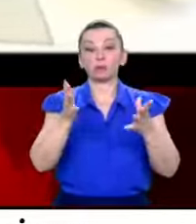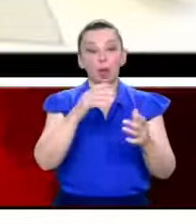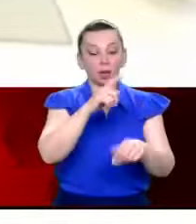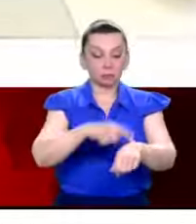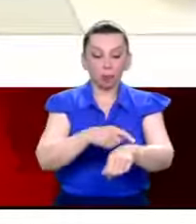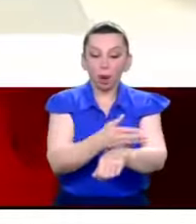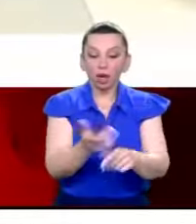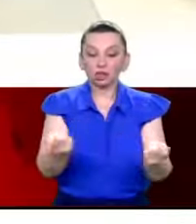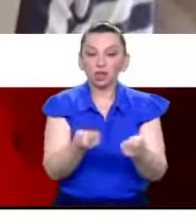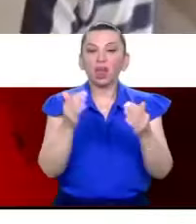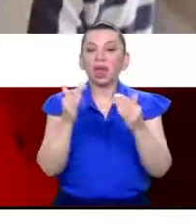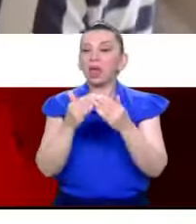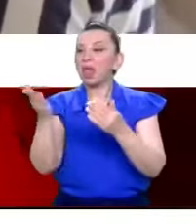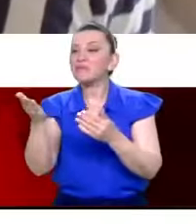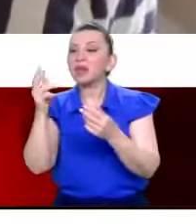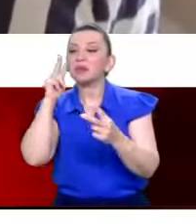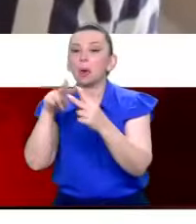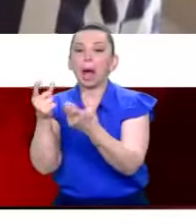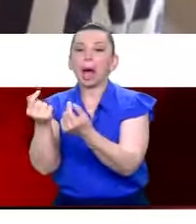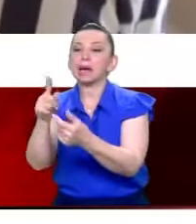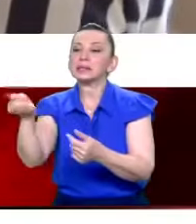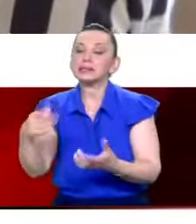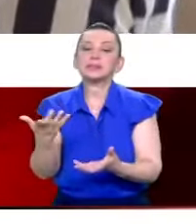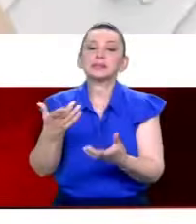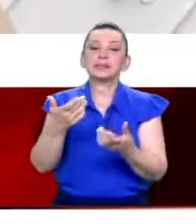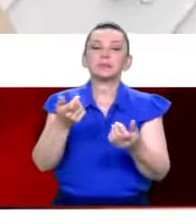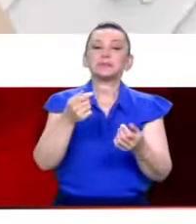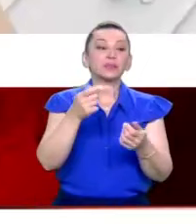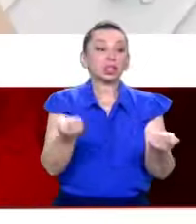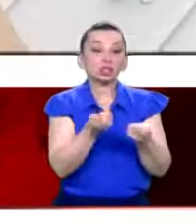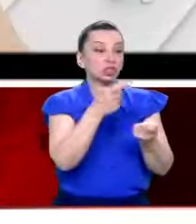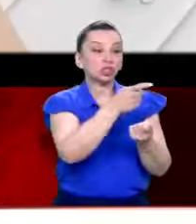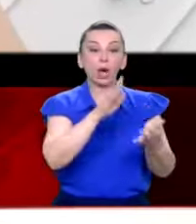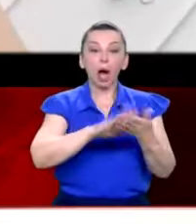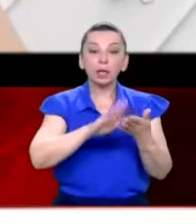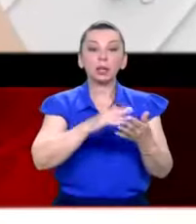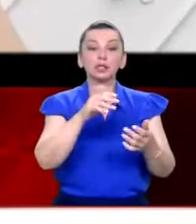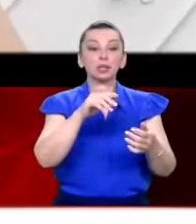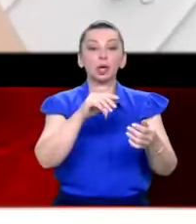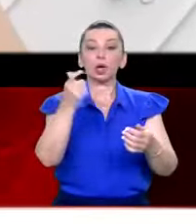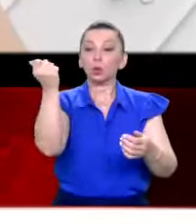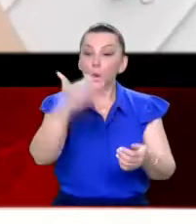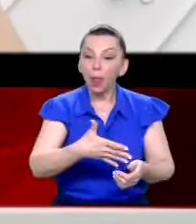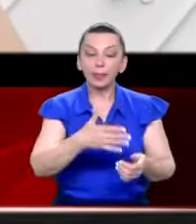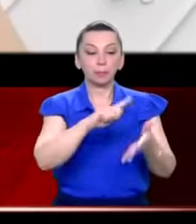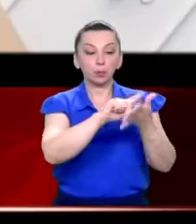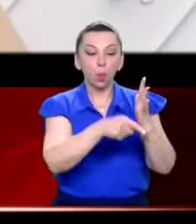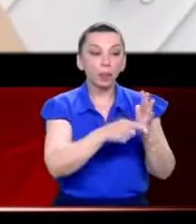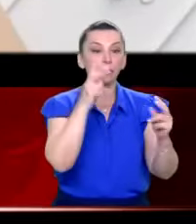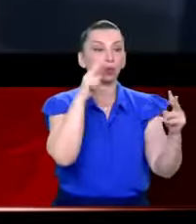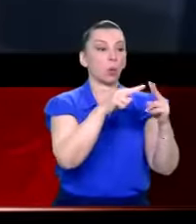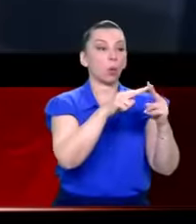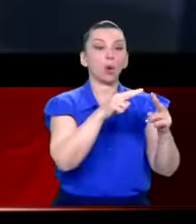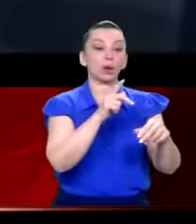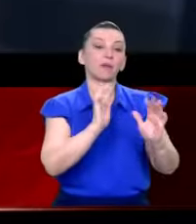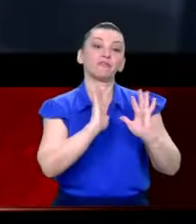çok iş arkadaşlarını ve yöneticilerimizi görüyoruz yapılan bir araştırmada da yöneticilerin çalışanların ruh sağlığını